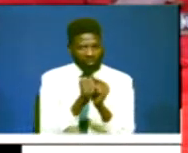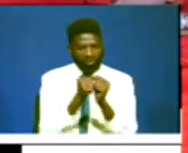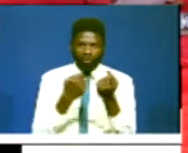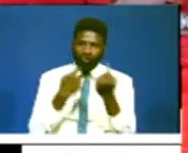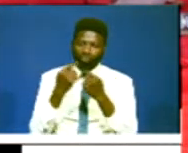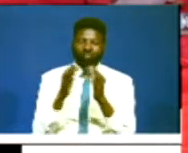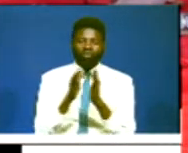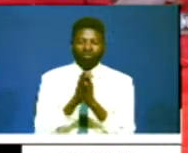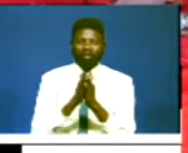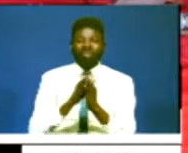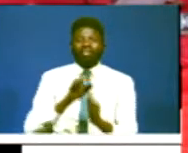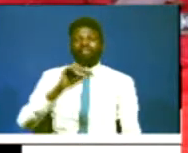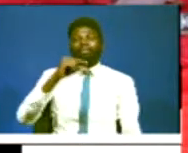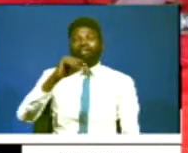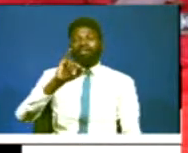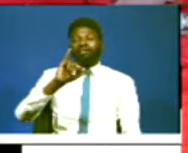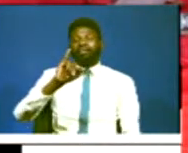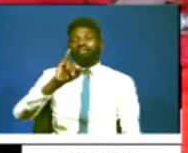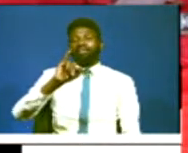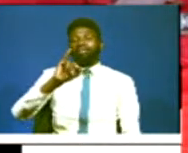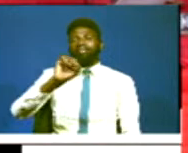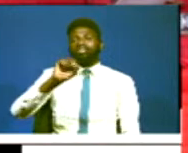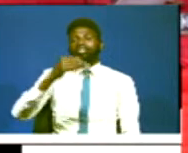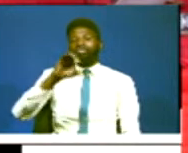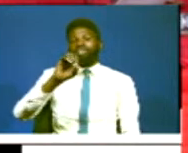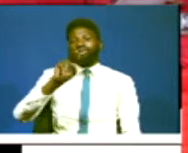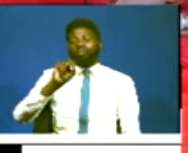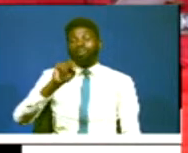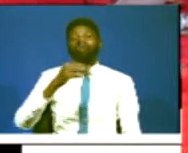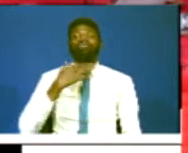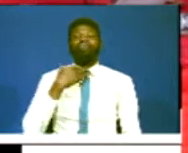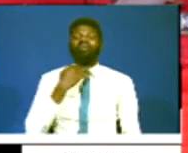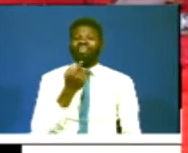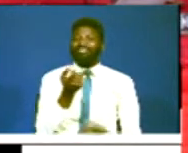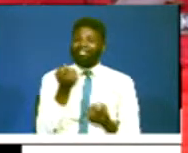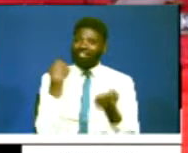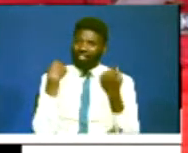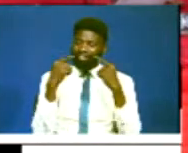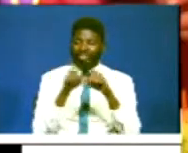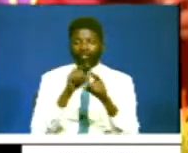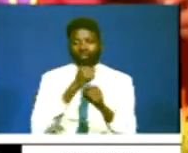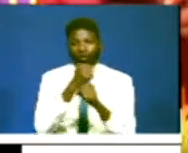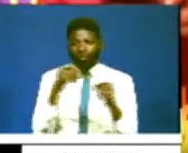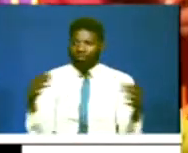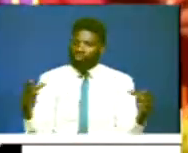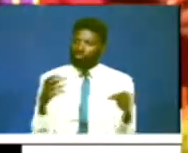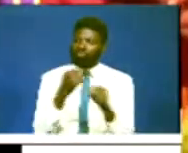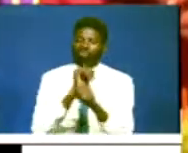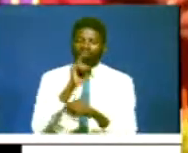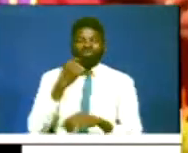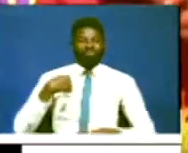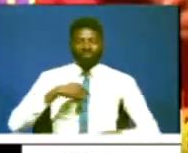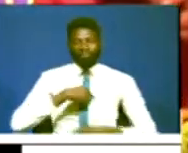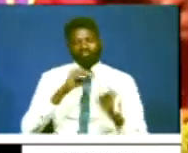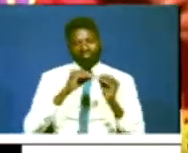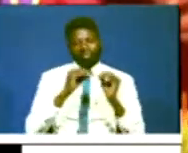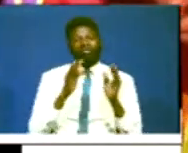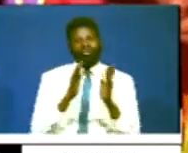Gishimu, tuunganishe tea and coffee as one caucus. We are going to meet the governors, au makatel. Rais